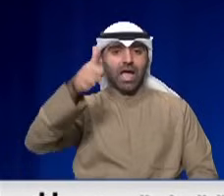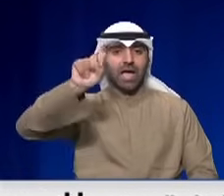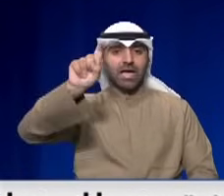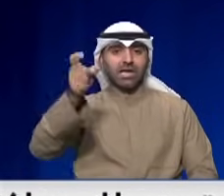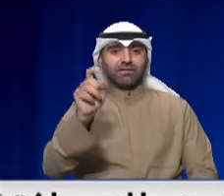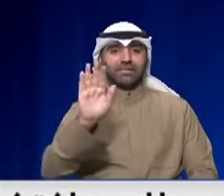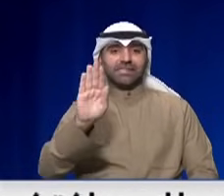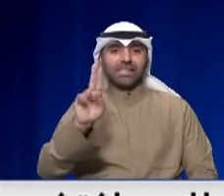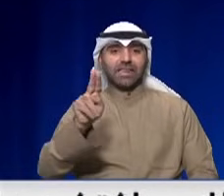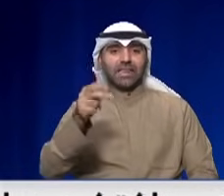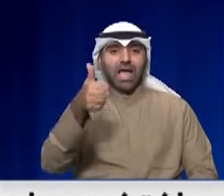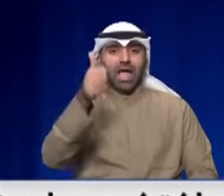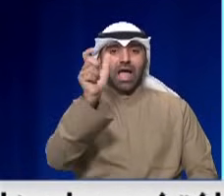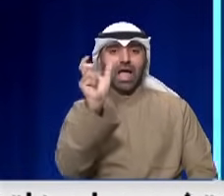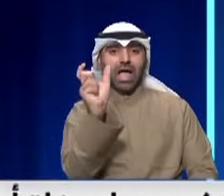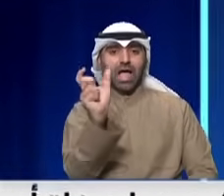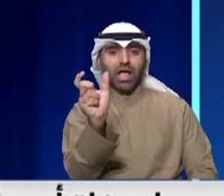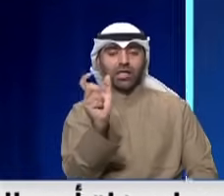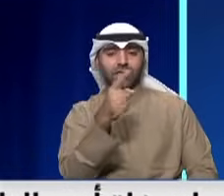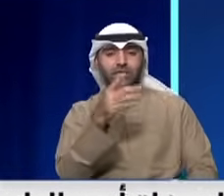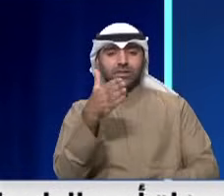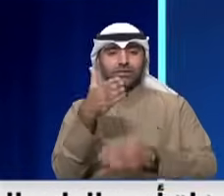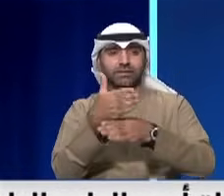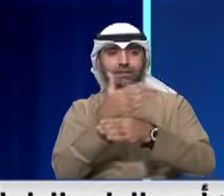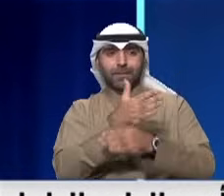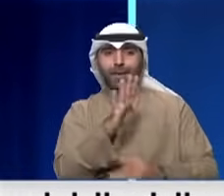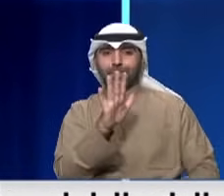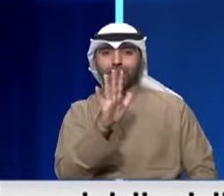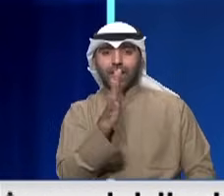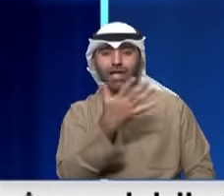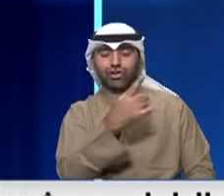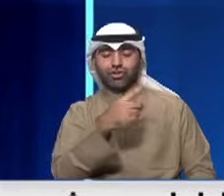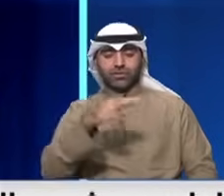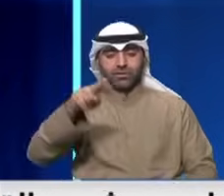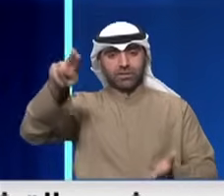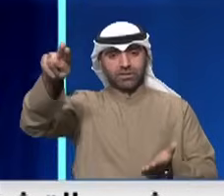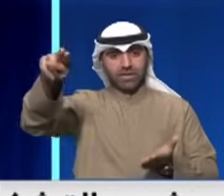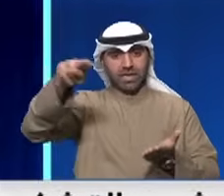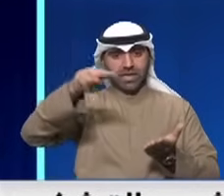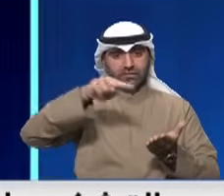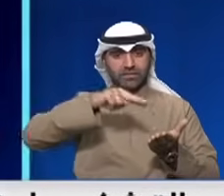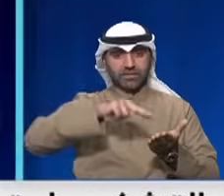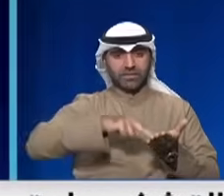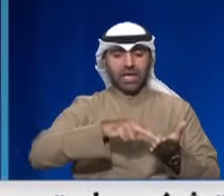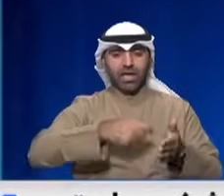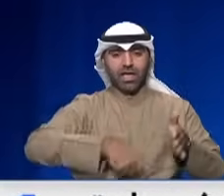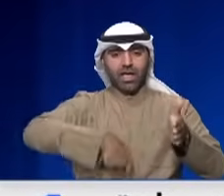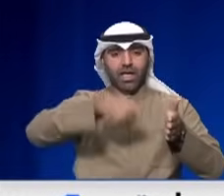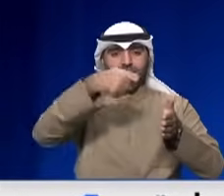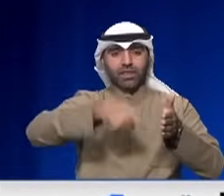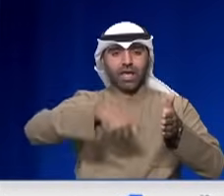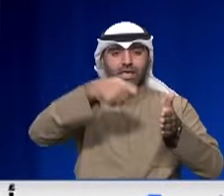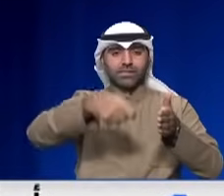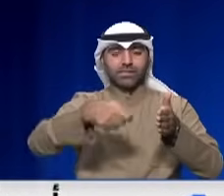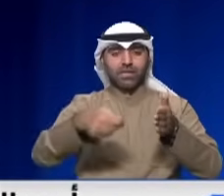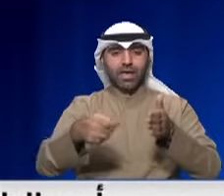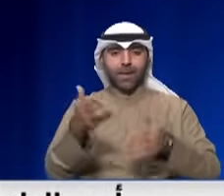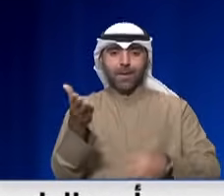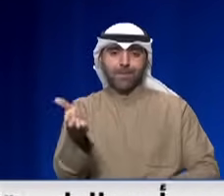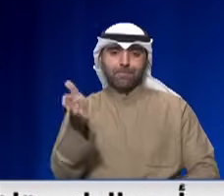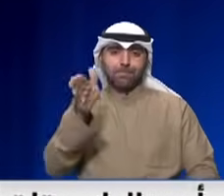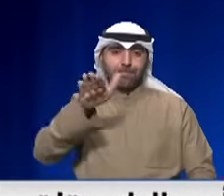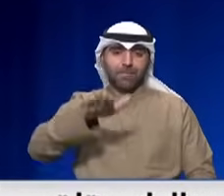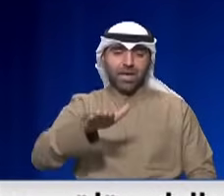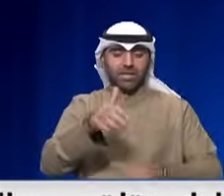الاستراتيجيه روسيا العالم الاسلامي اعرب فيها فخامته عن خالص تعازيه وصادق مواساته لسموه